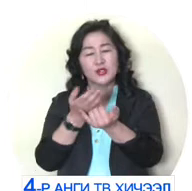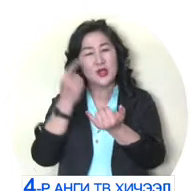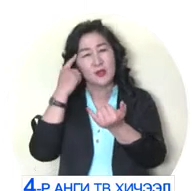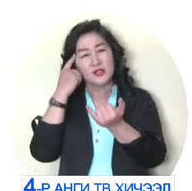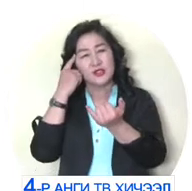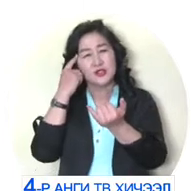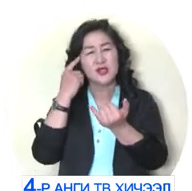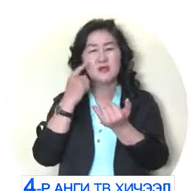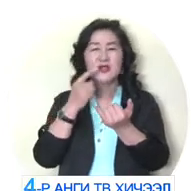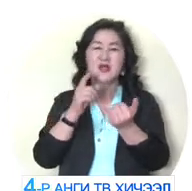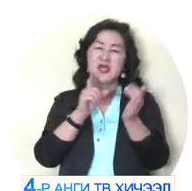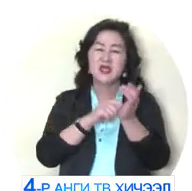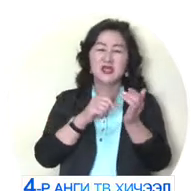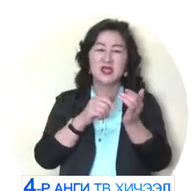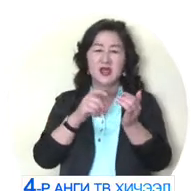ухаарчээ.